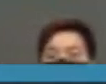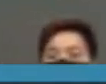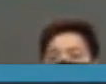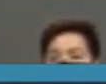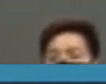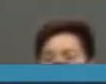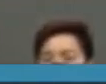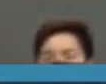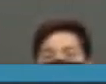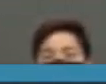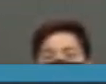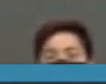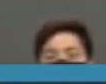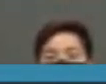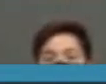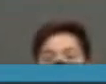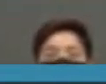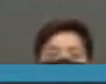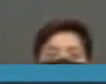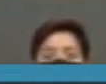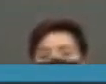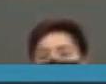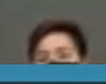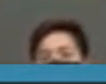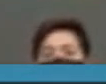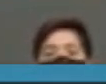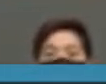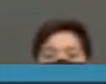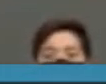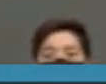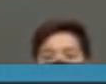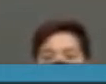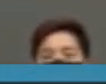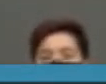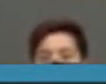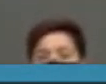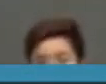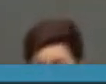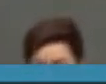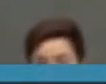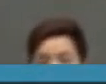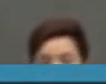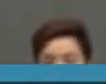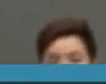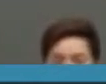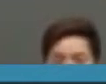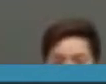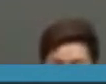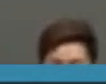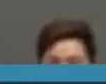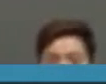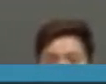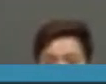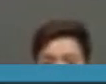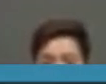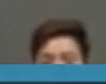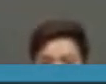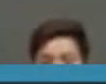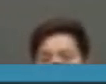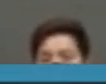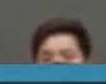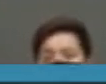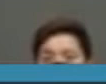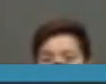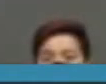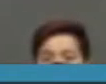และถึงที่สุดค่ะไม่มีการละเว้นให้กับผู้ใดทั้งสิ้นเลยนะคะเพราะว่าเรื่องนี้ค่ะก็เกี่ยวพันไปถึงเรื่องของการ